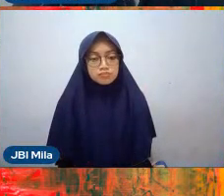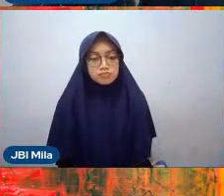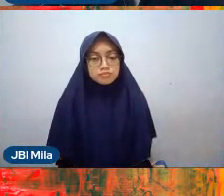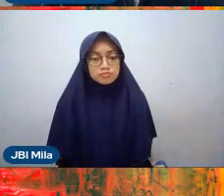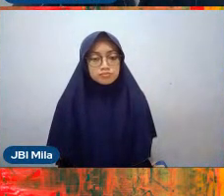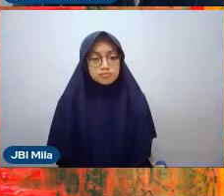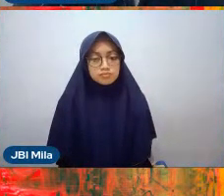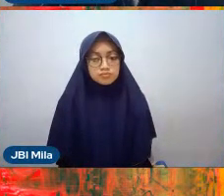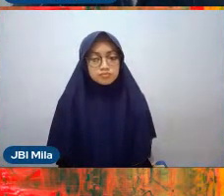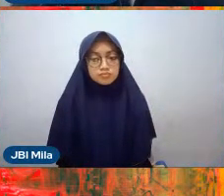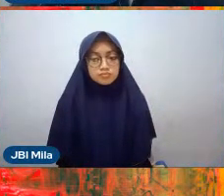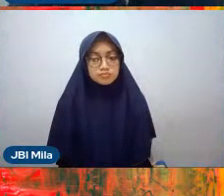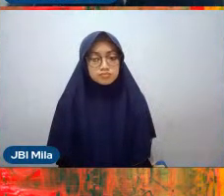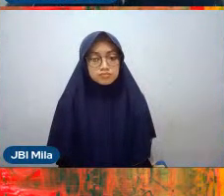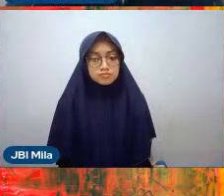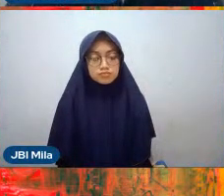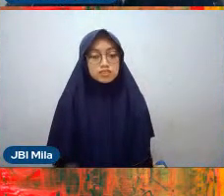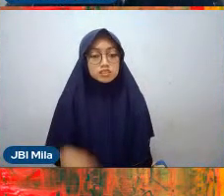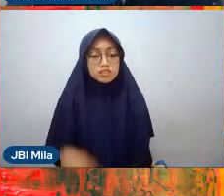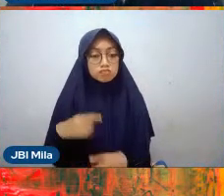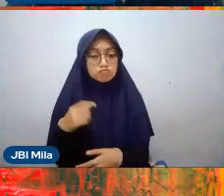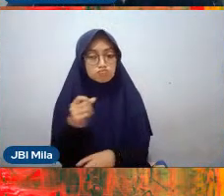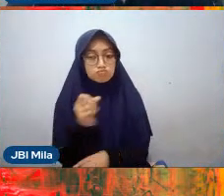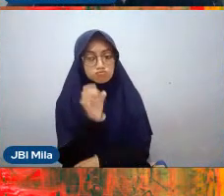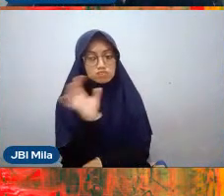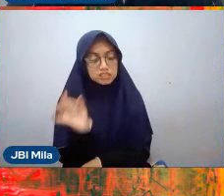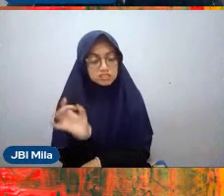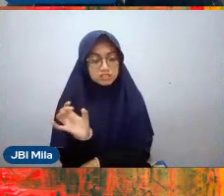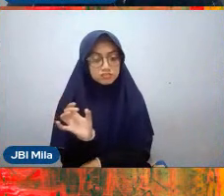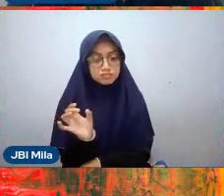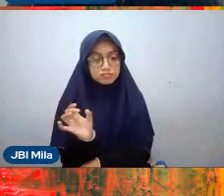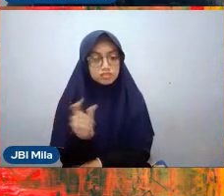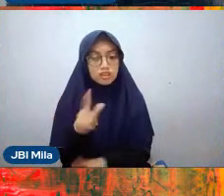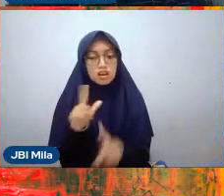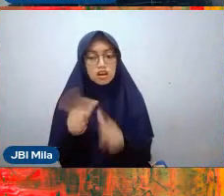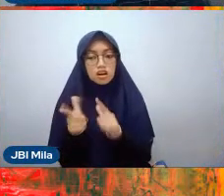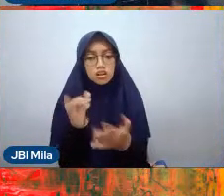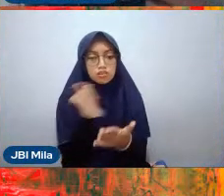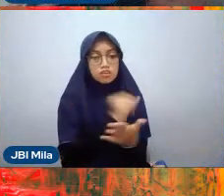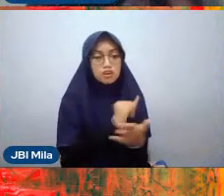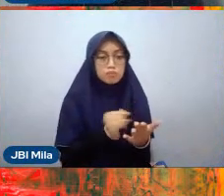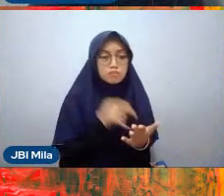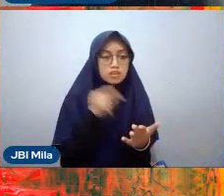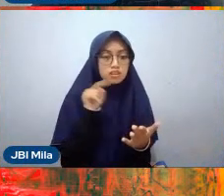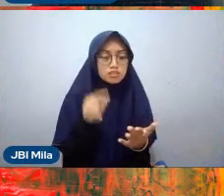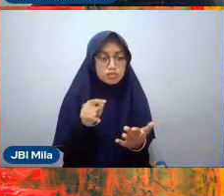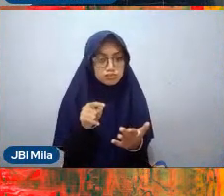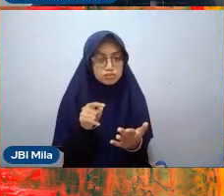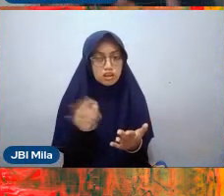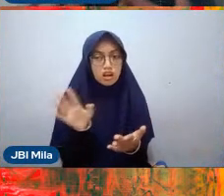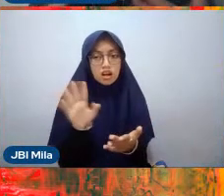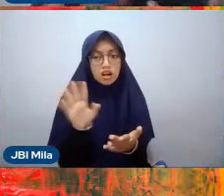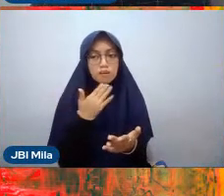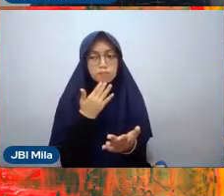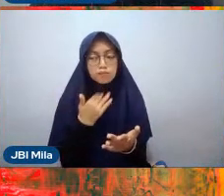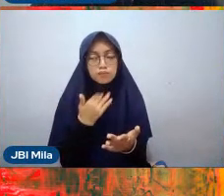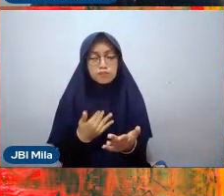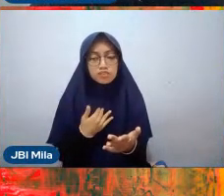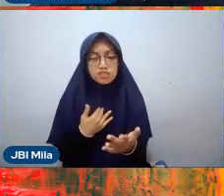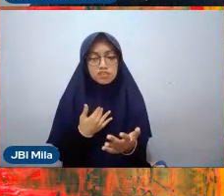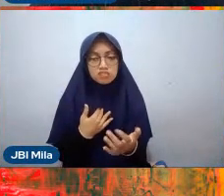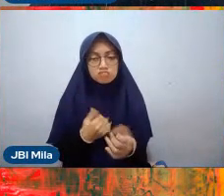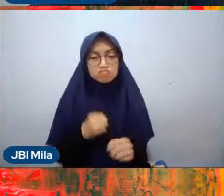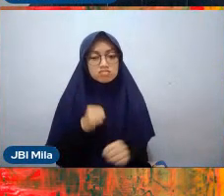Nah, seringkali, nah kalau cuma lewat gambar, anak tuh belum punya keterampilan sosial dalam mengekspresikan